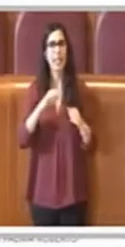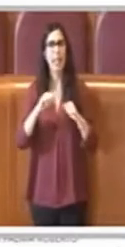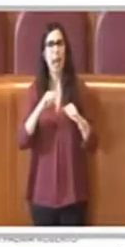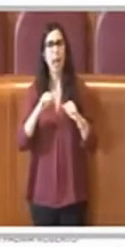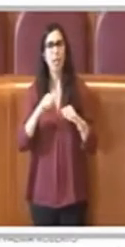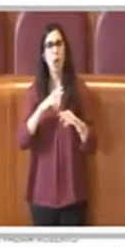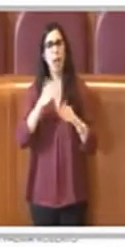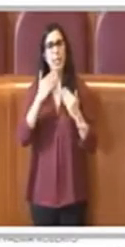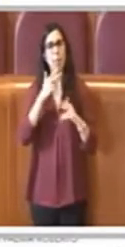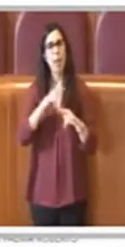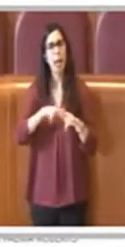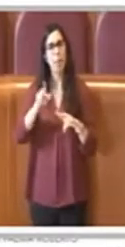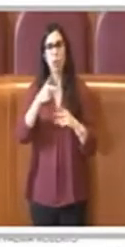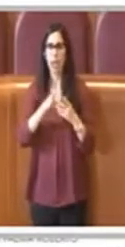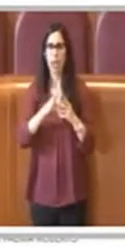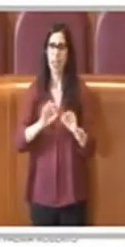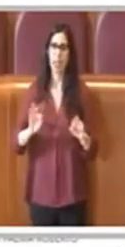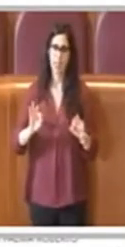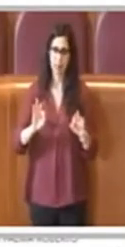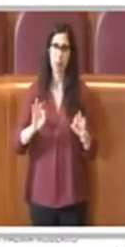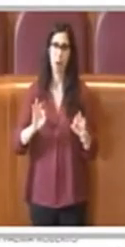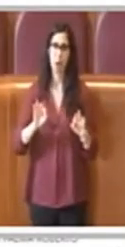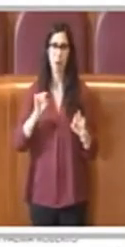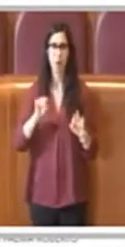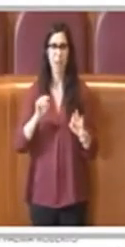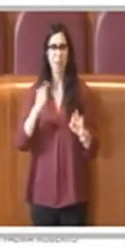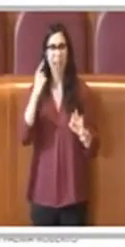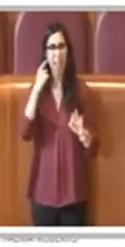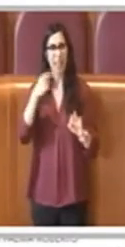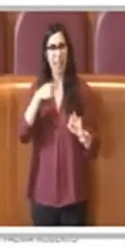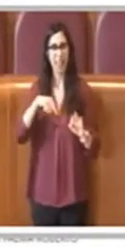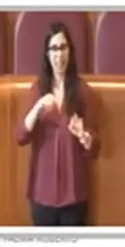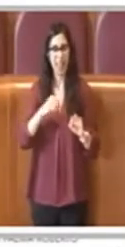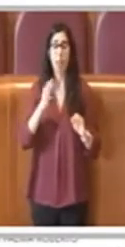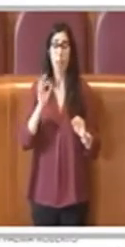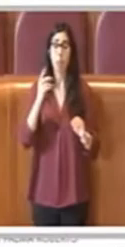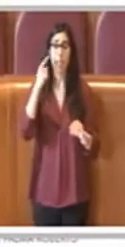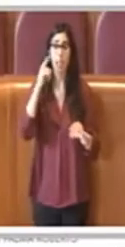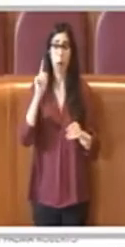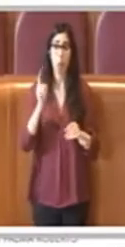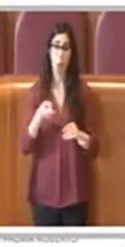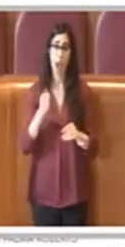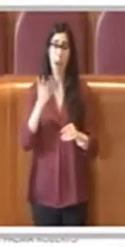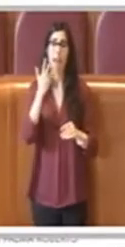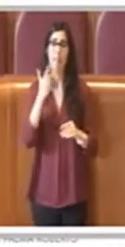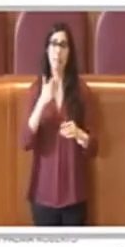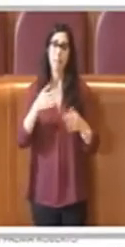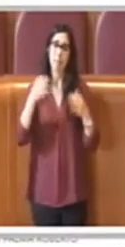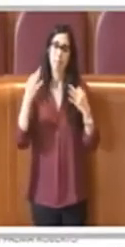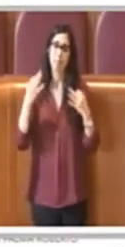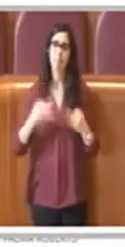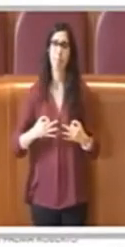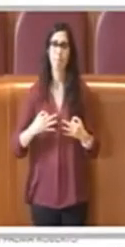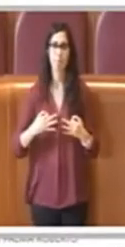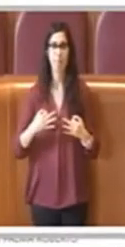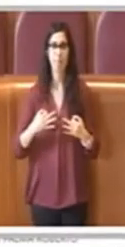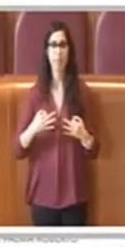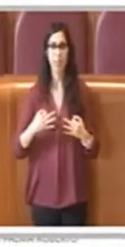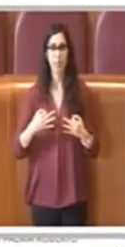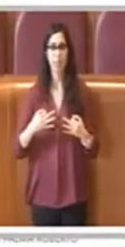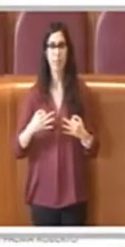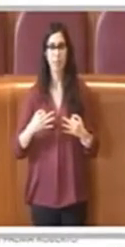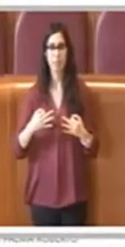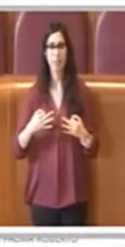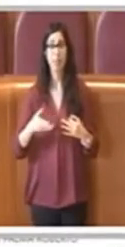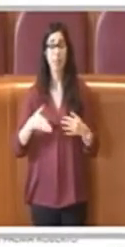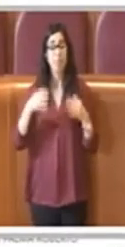che si è messa a disposizione di questa idea. L'idea era quella proprio di sancire sancire il